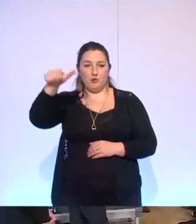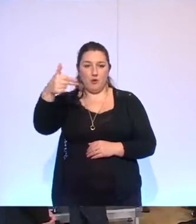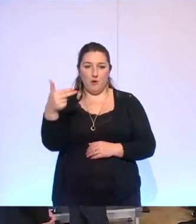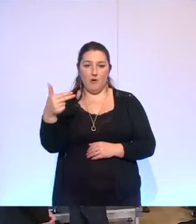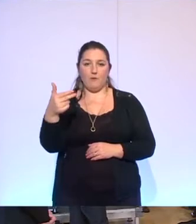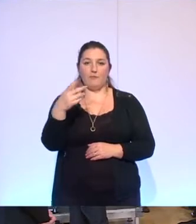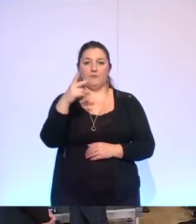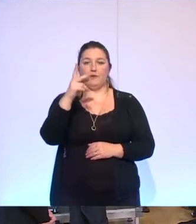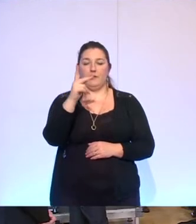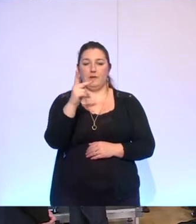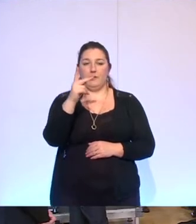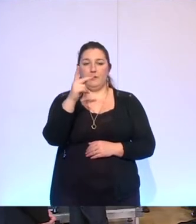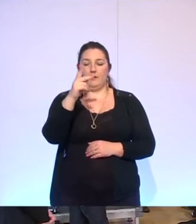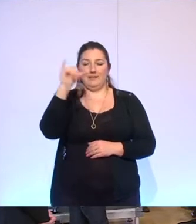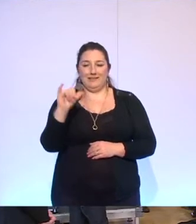Kirkia Charian Claire,